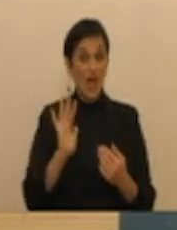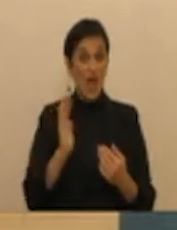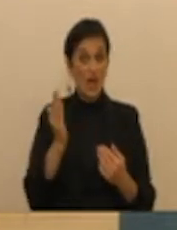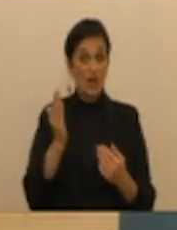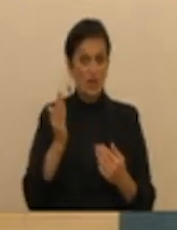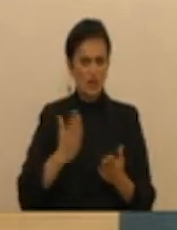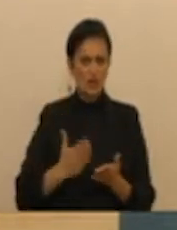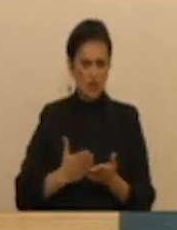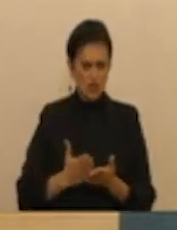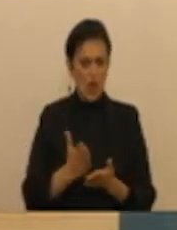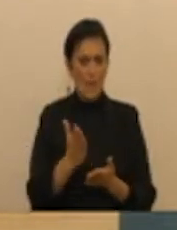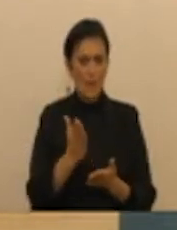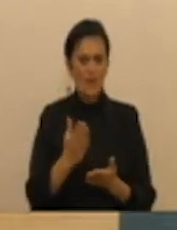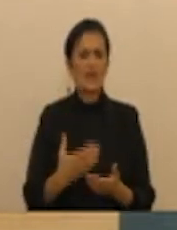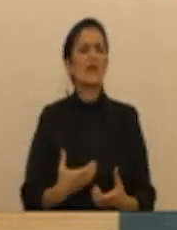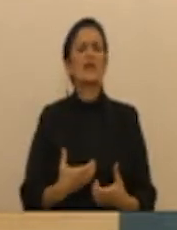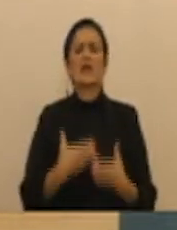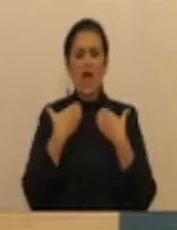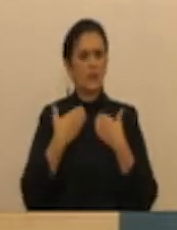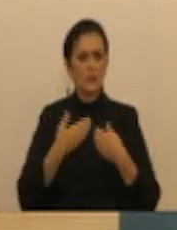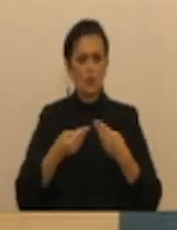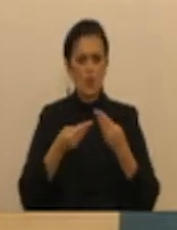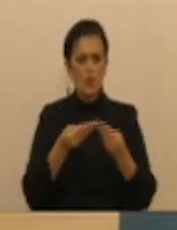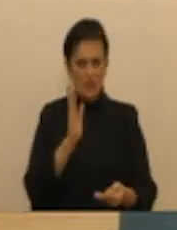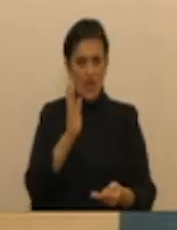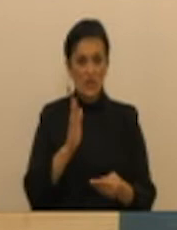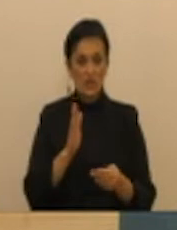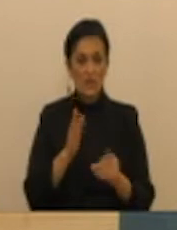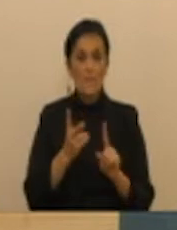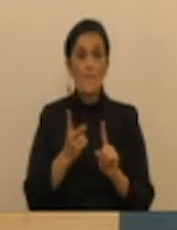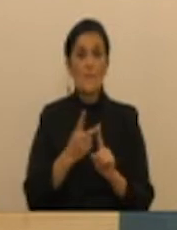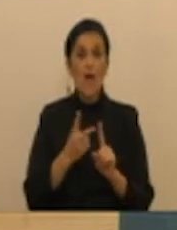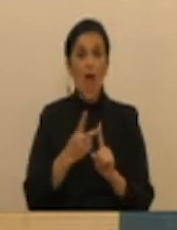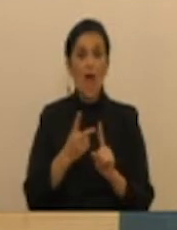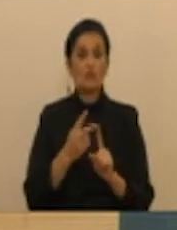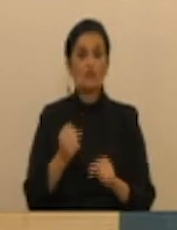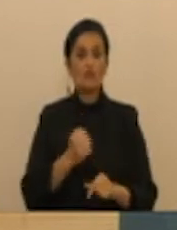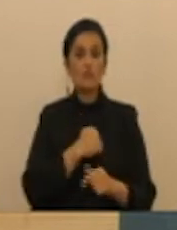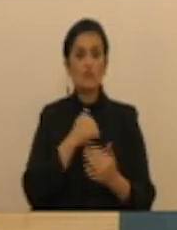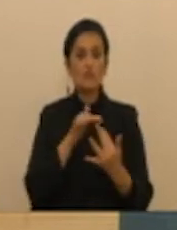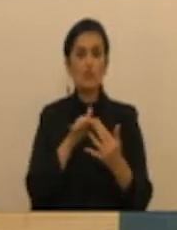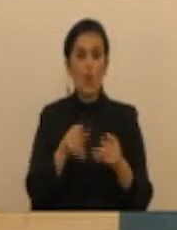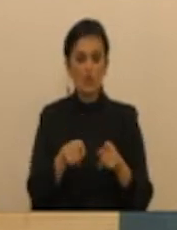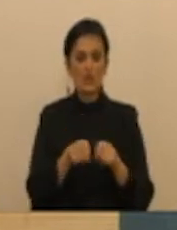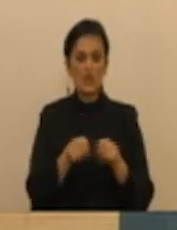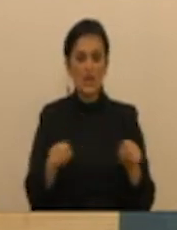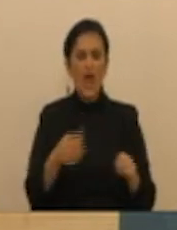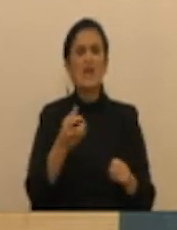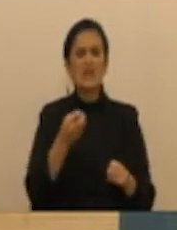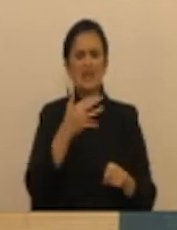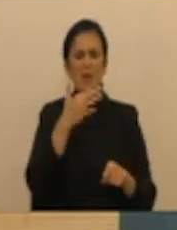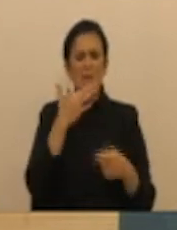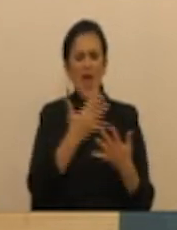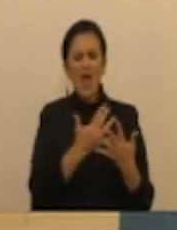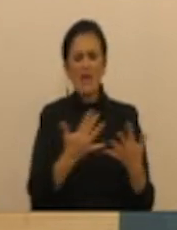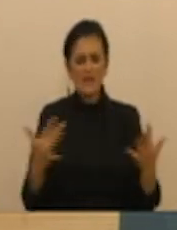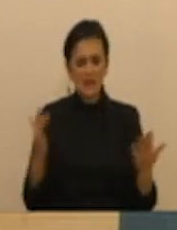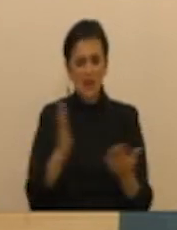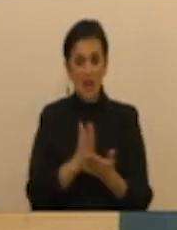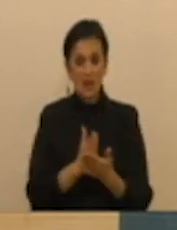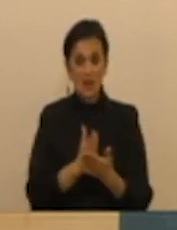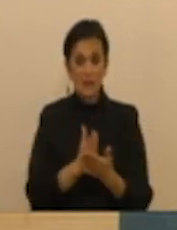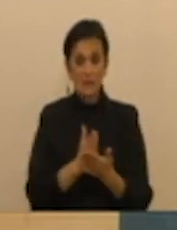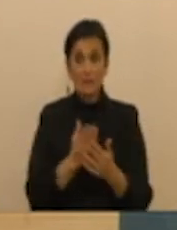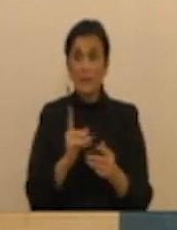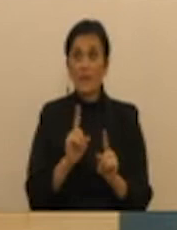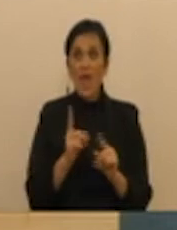შემართება, კატასტროფის მომტანი იქნებოდა მეორე ფრონტის გახსნა. და ბევრი კიდევ სხვა რამ არის. ეგ